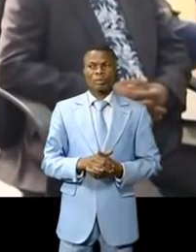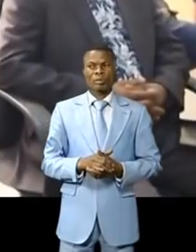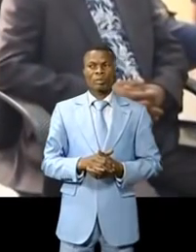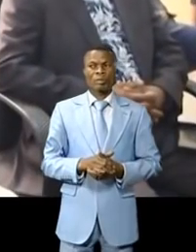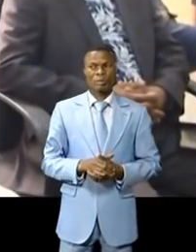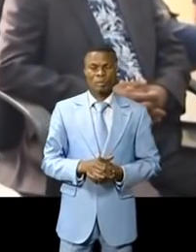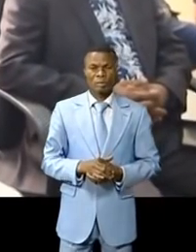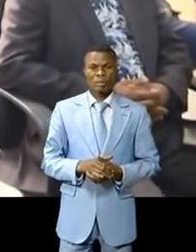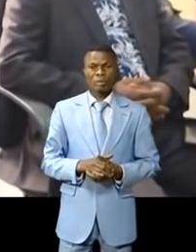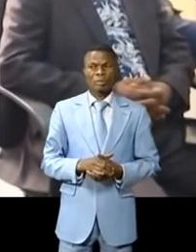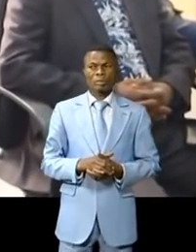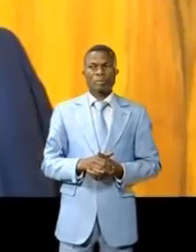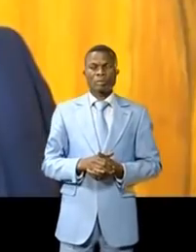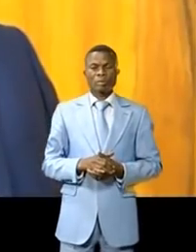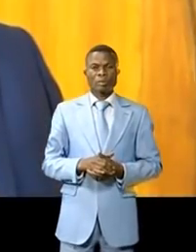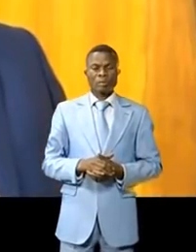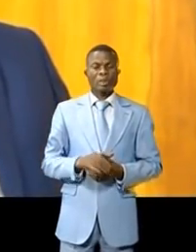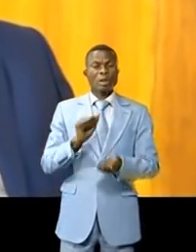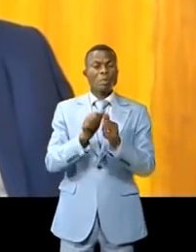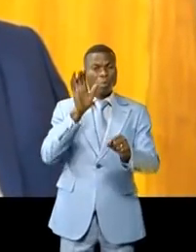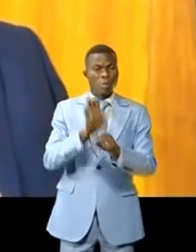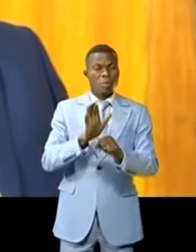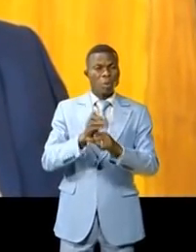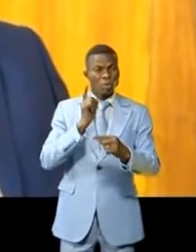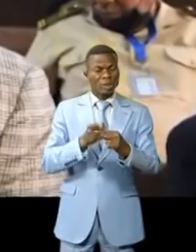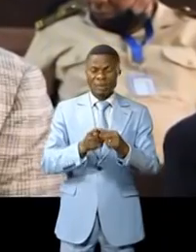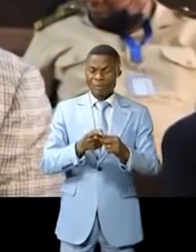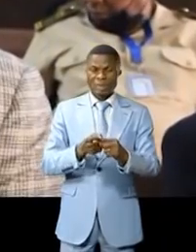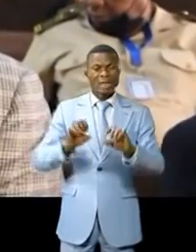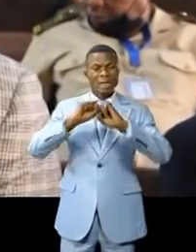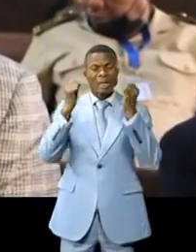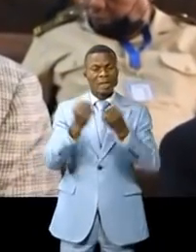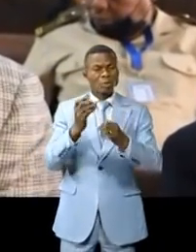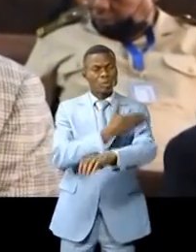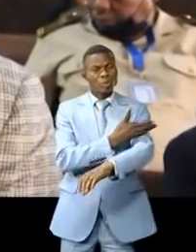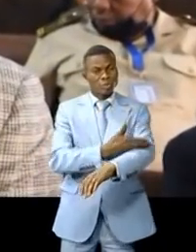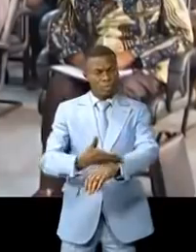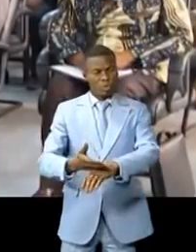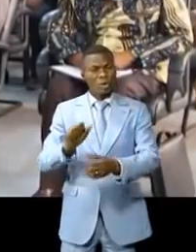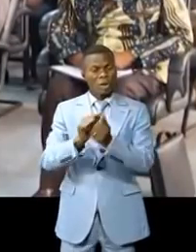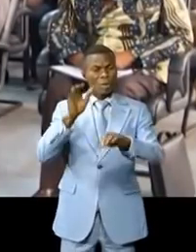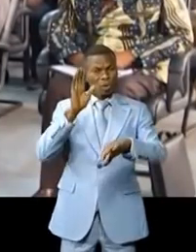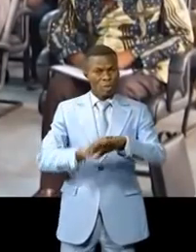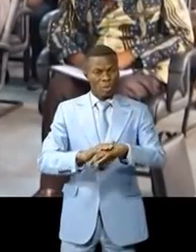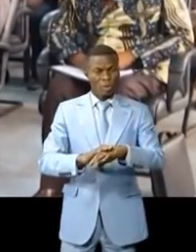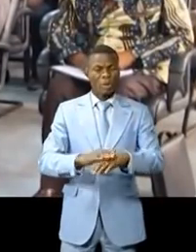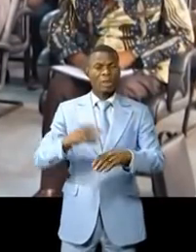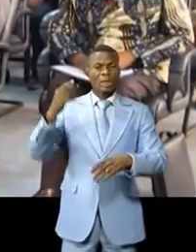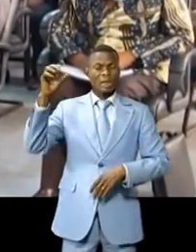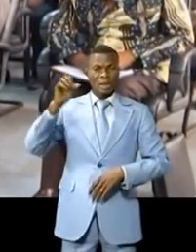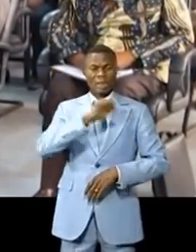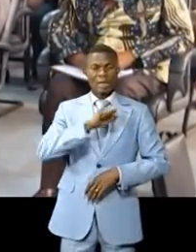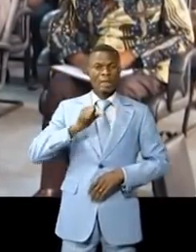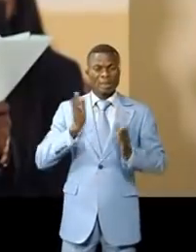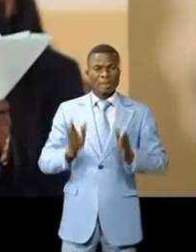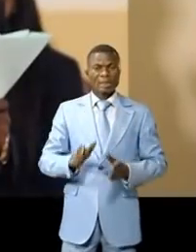Qui aujourd'hui éprouve d'énormes difficultés pour son bon fonctionnement, cette question préoccupe au plus haut point les élus des élus de